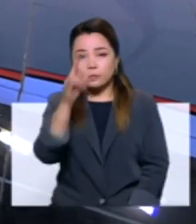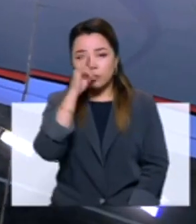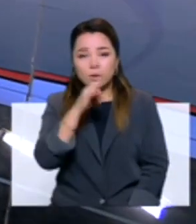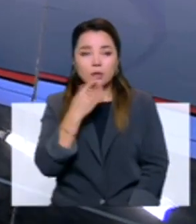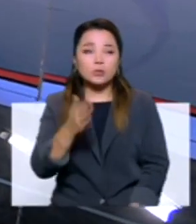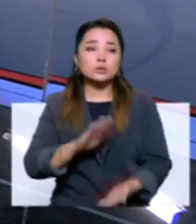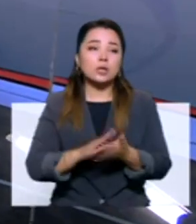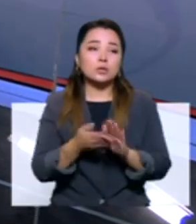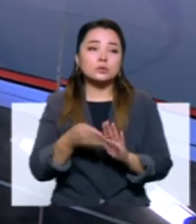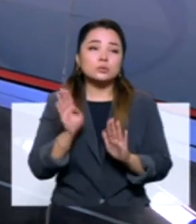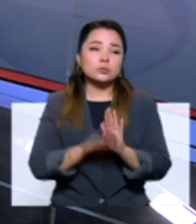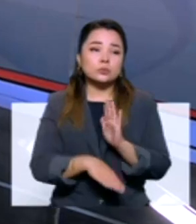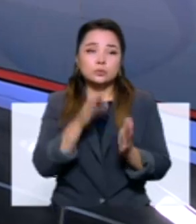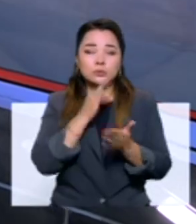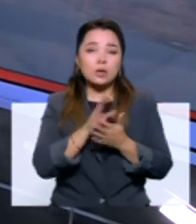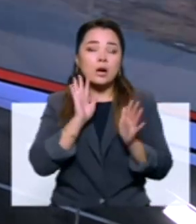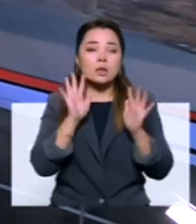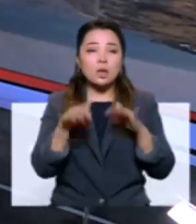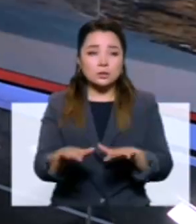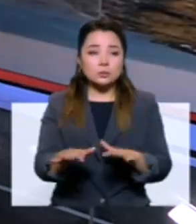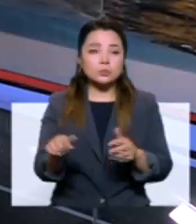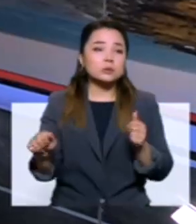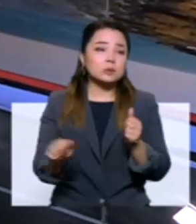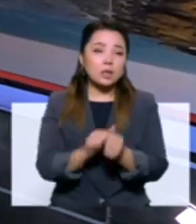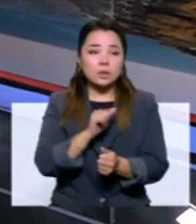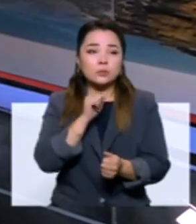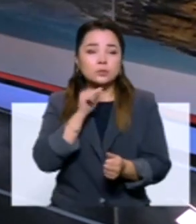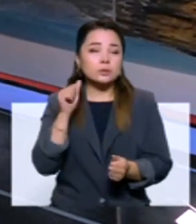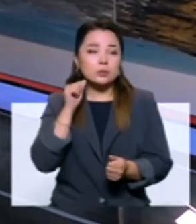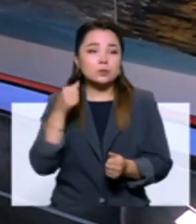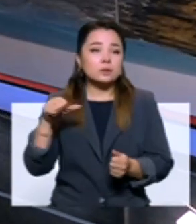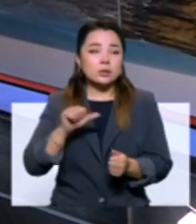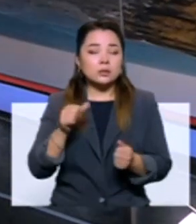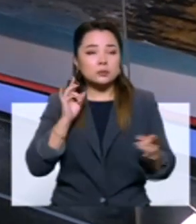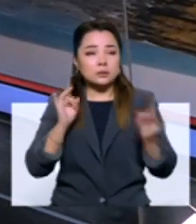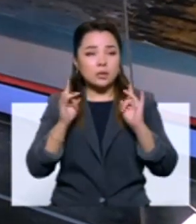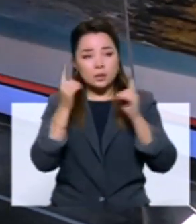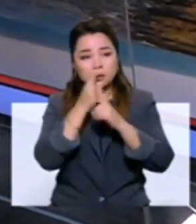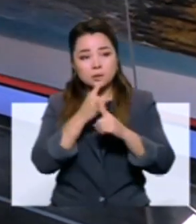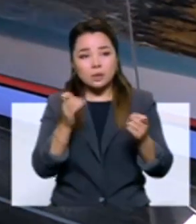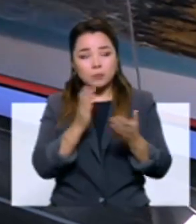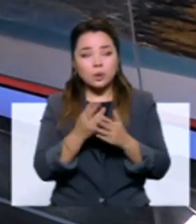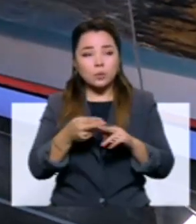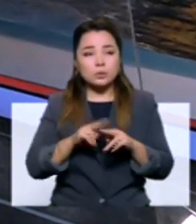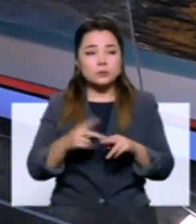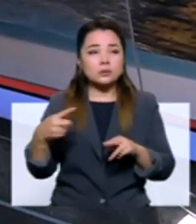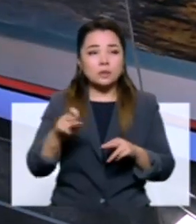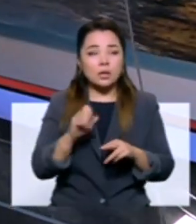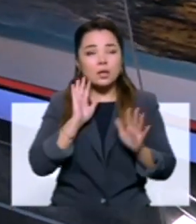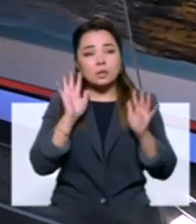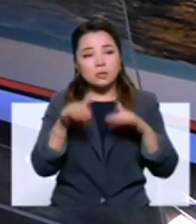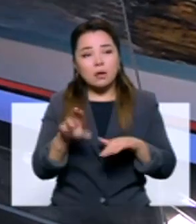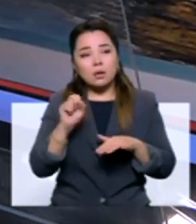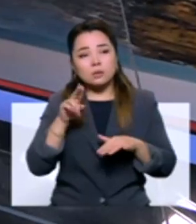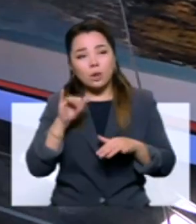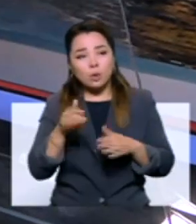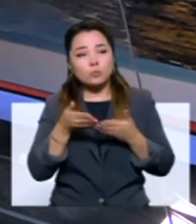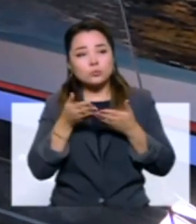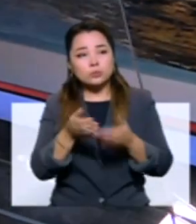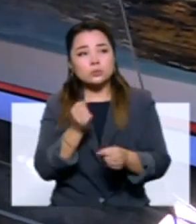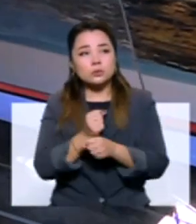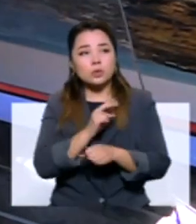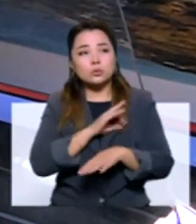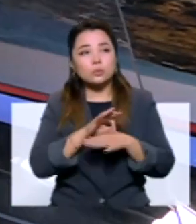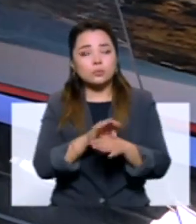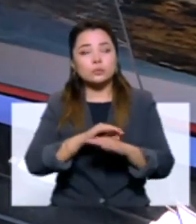Қазақстанда да жағдай ушығып барады. Каспий тартылып жатқаны жайлы өткен аптада да дабыл қақтық. Ал осы жетіде теңіздегі Ақтау және Құрық порттарының